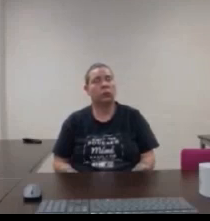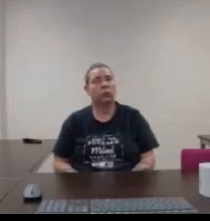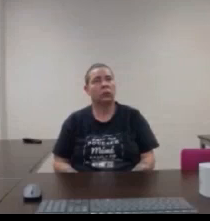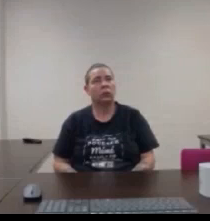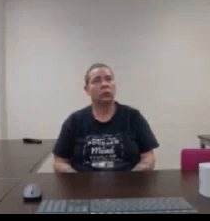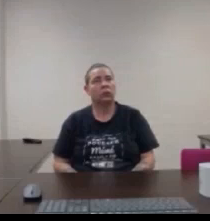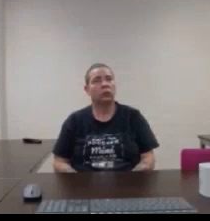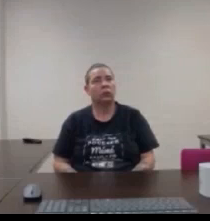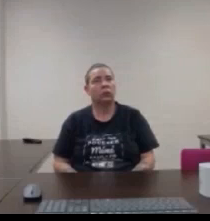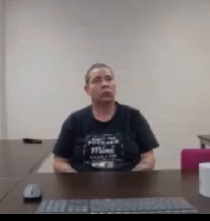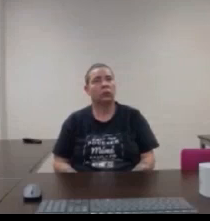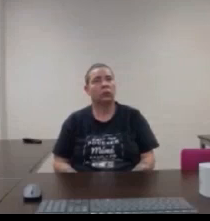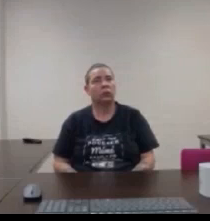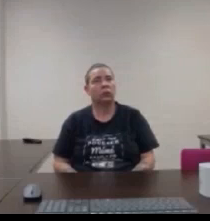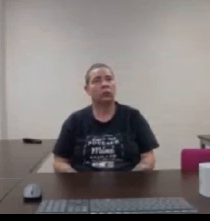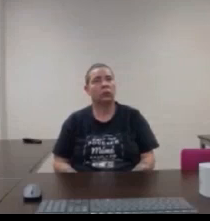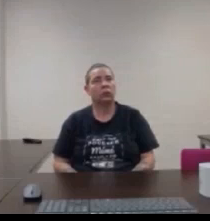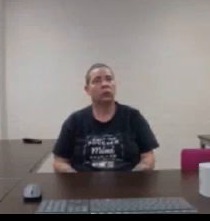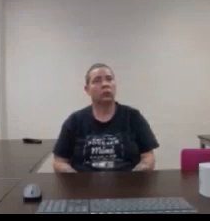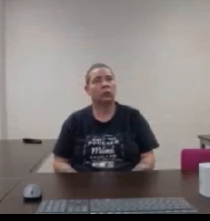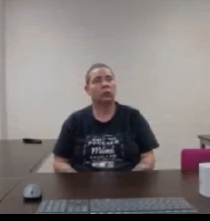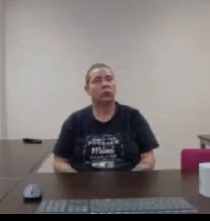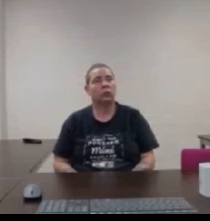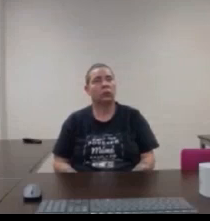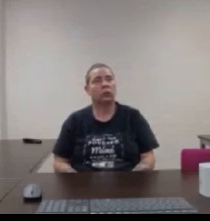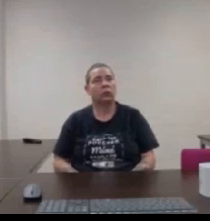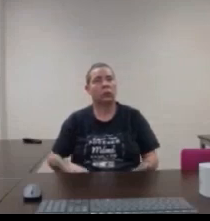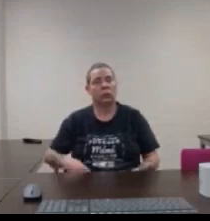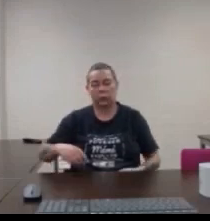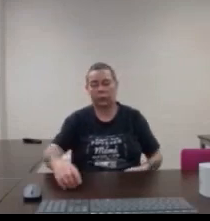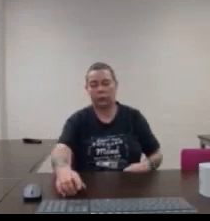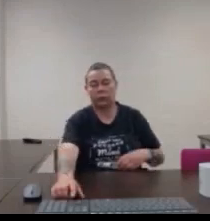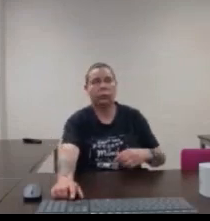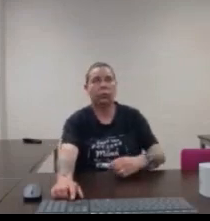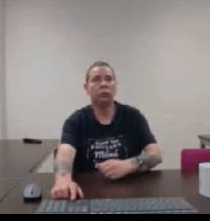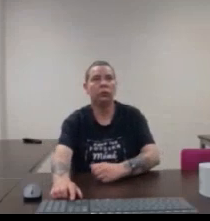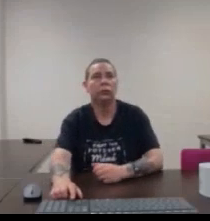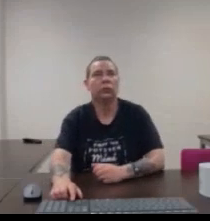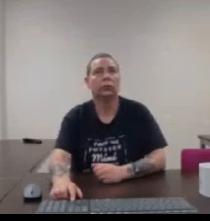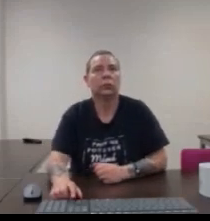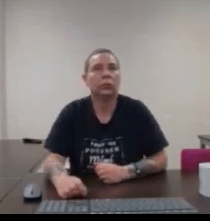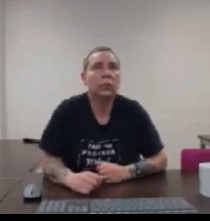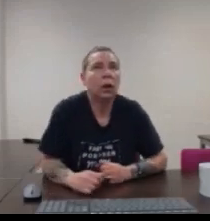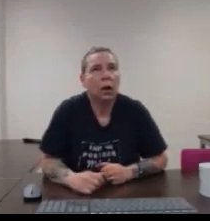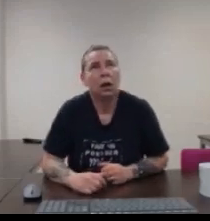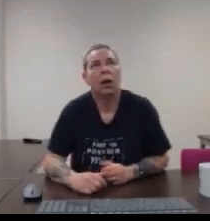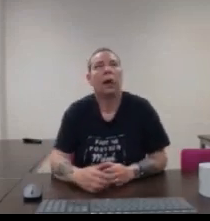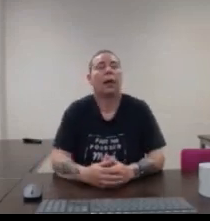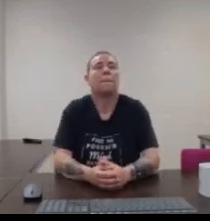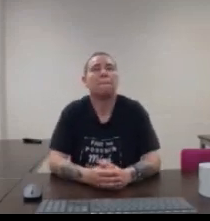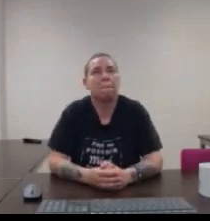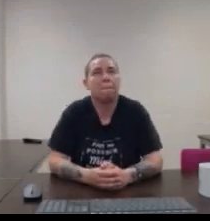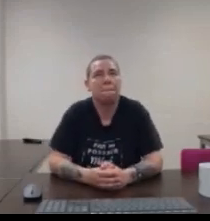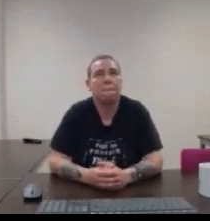voir voilà, le haut de l'écran, idéalement à hauteur des yeux, mais ça, pareil, je vais en parler tout à l'heure quand on parlera des écrans.